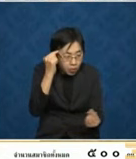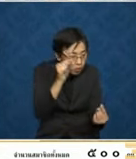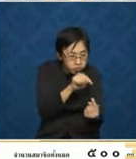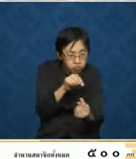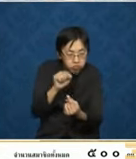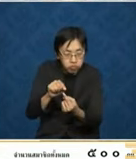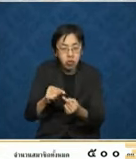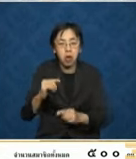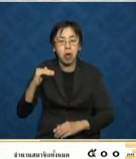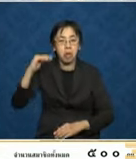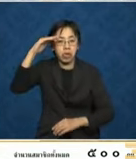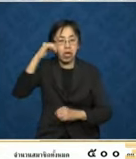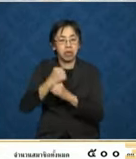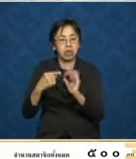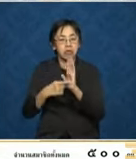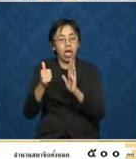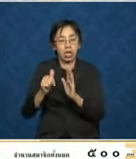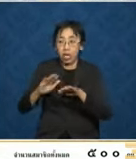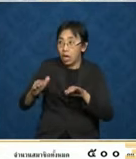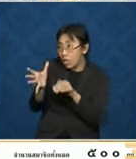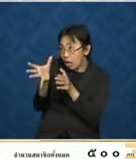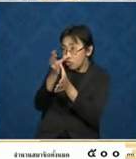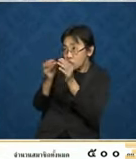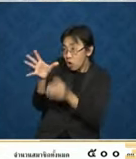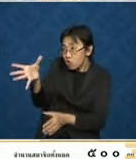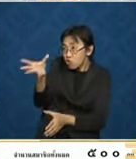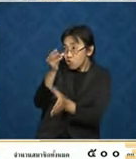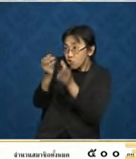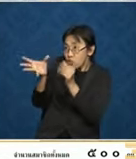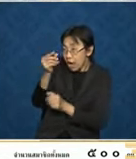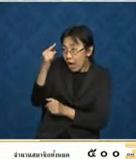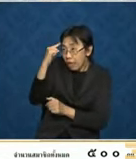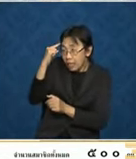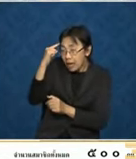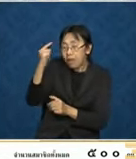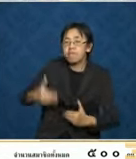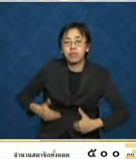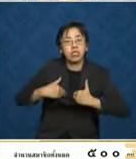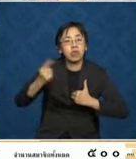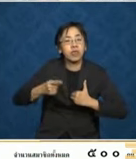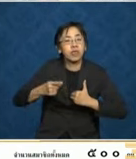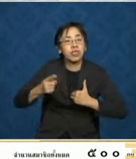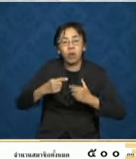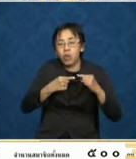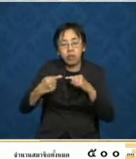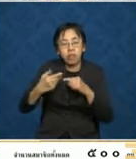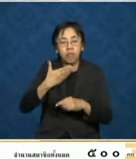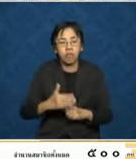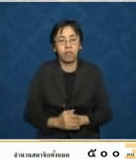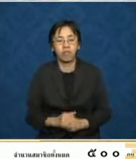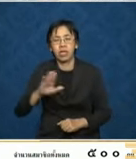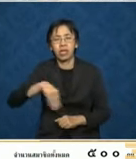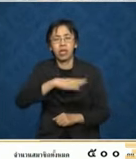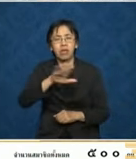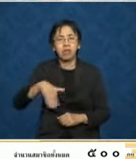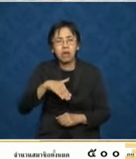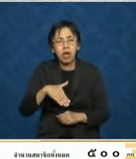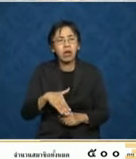ผู้ใหญ่จนเกิดเป็นวินัยและวัฒนธรรมในชีวิตประจำวันครับเราจะให้พี่น้องเราคัดแยกขยะได้อย่างไร